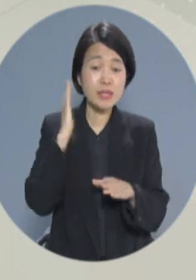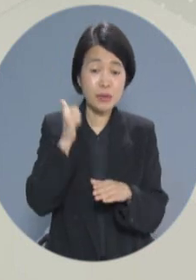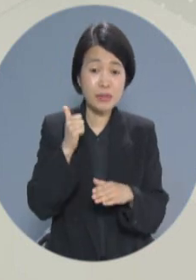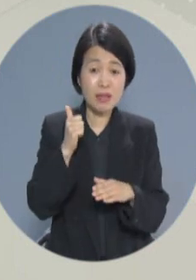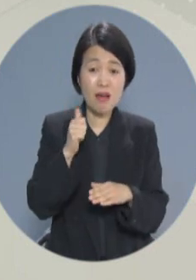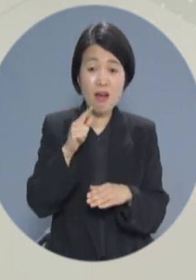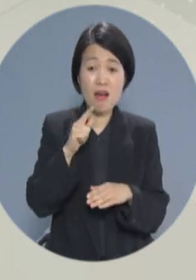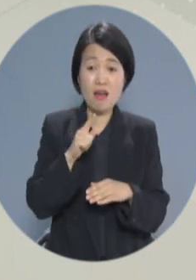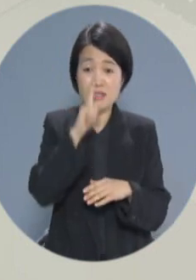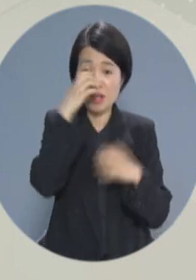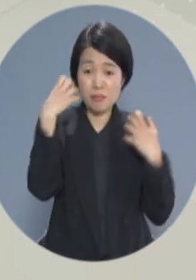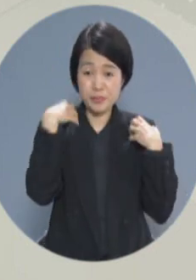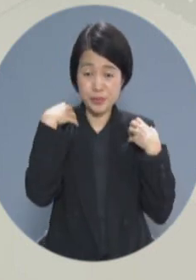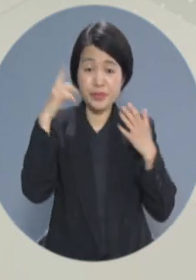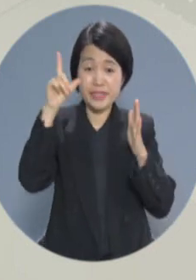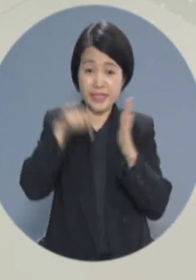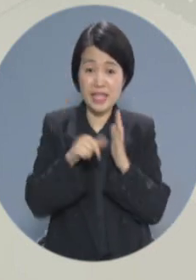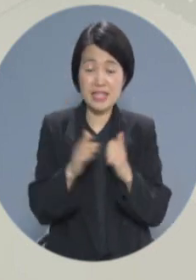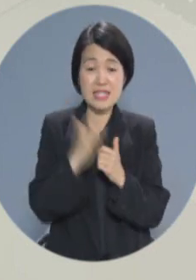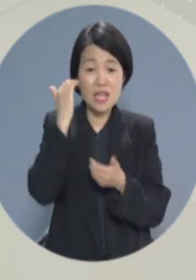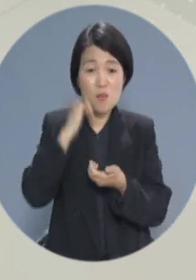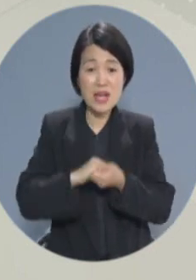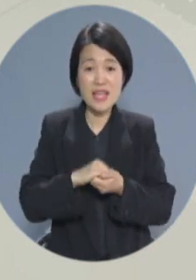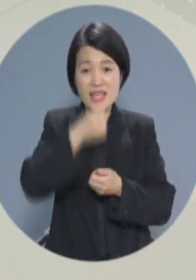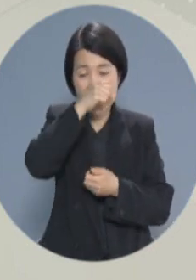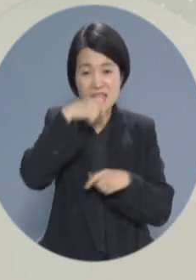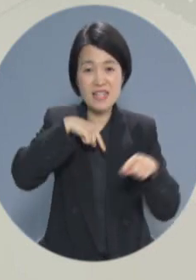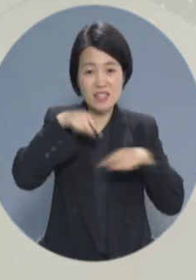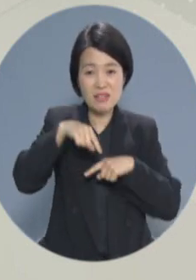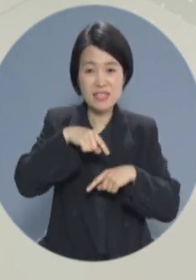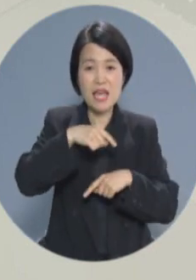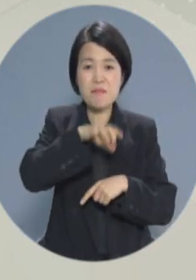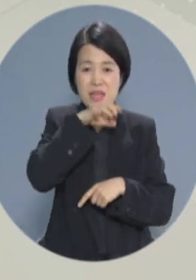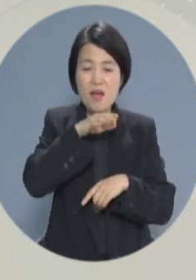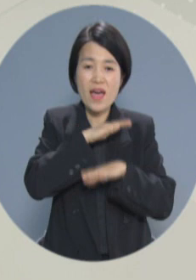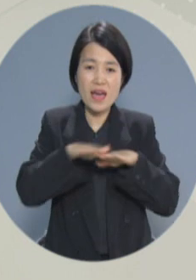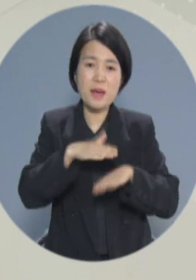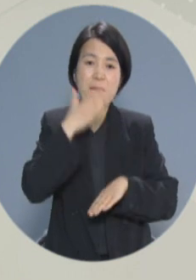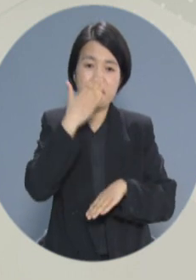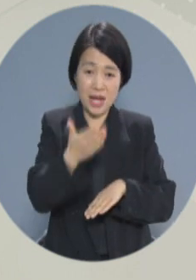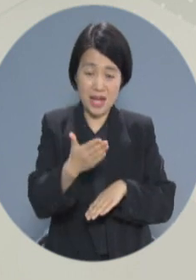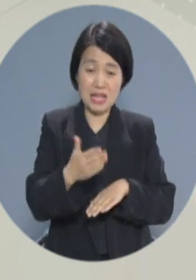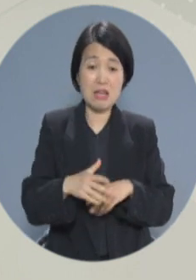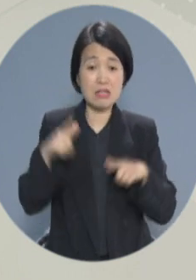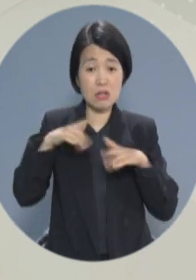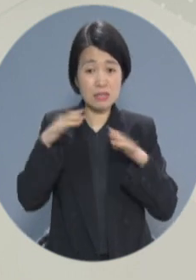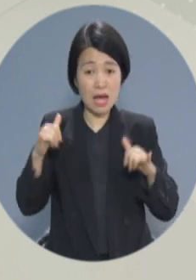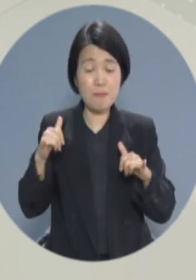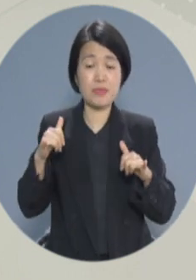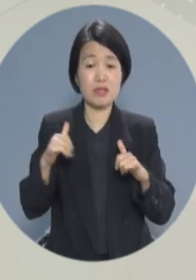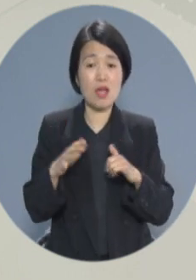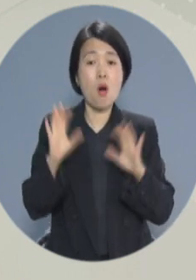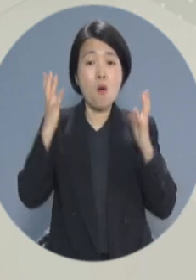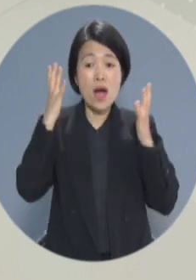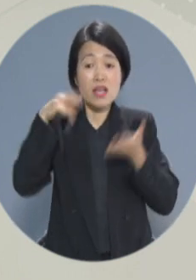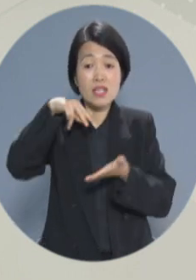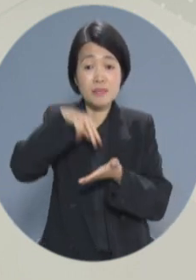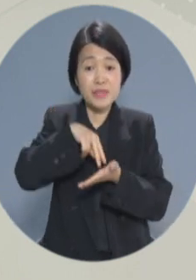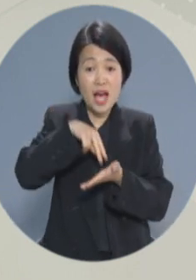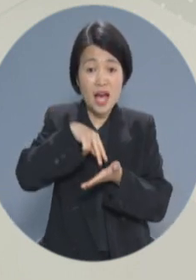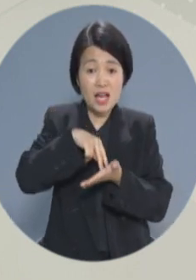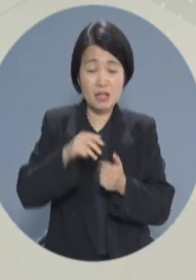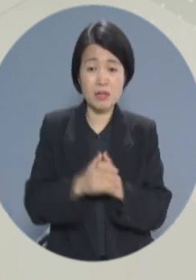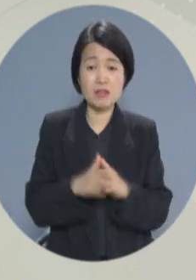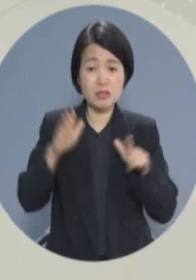같은 경우는 청와대 출신들이 예산, 정책, 민원 이런 해결 가능성이 높아서 절대적으로 주민들이 선호하는